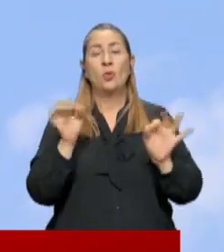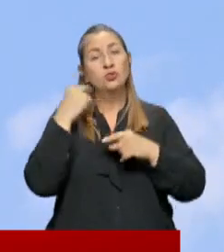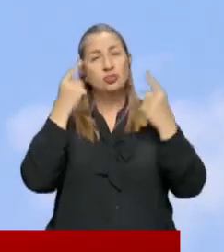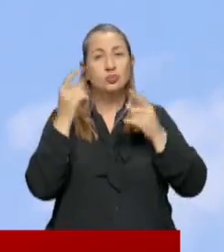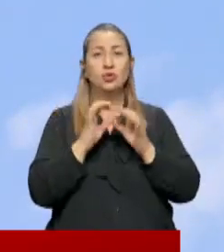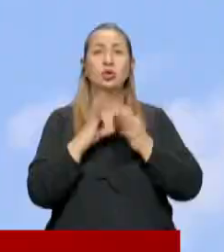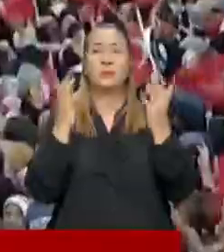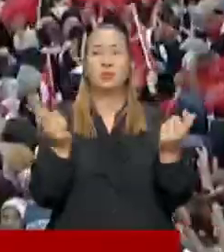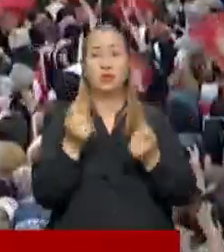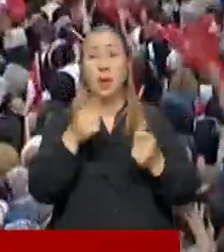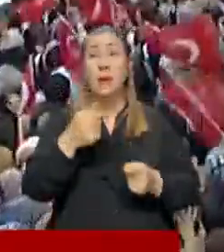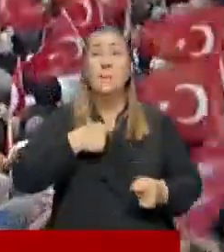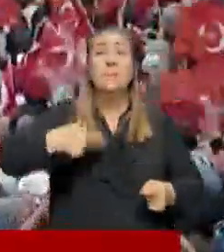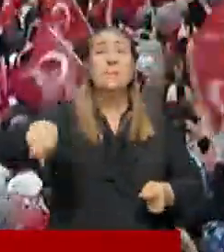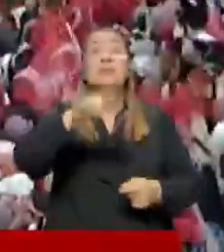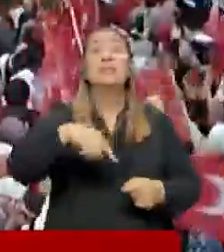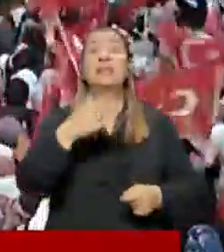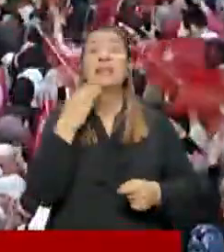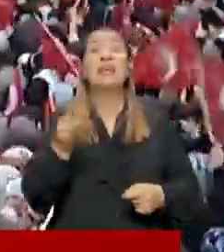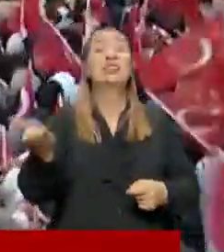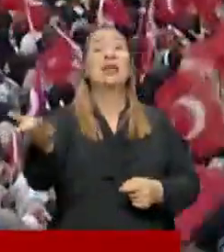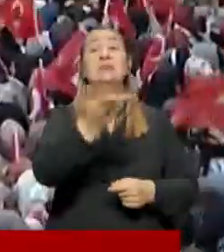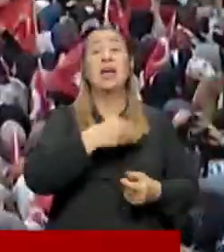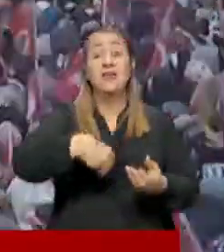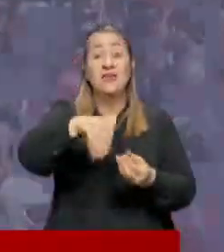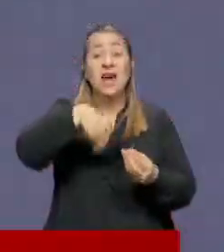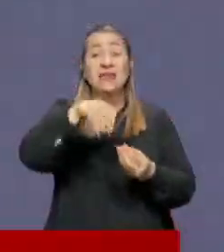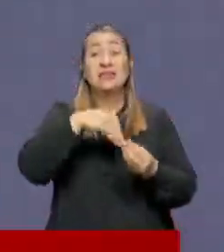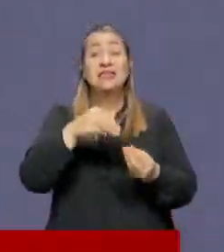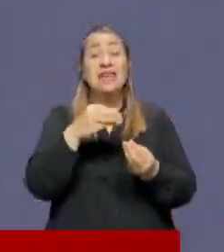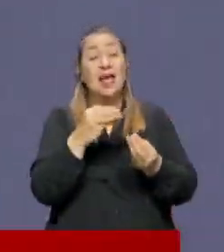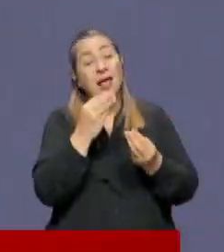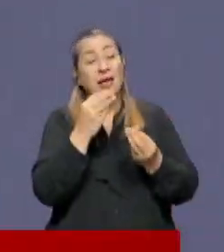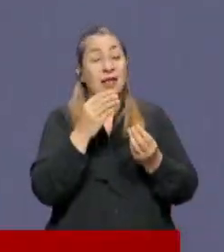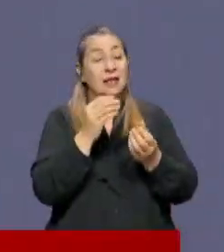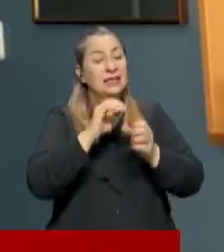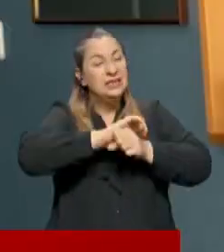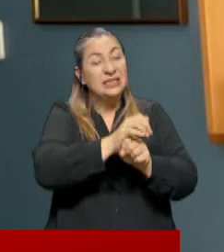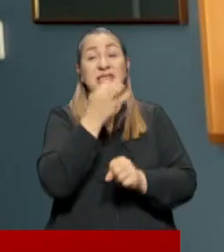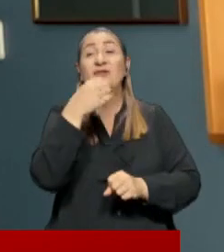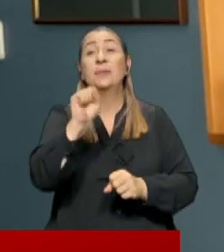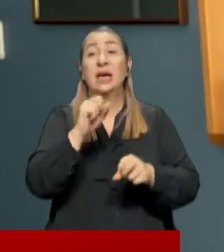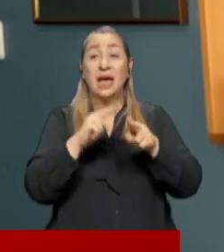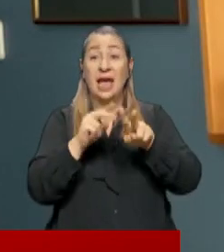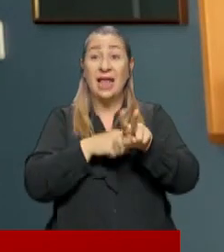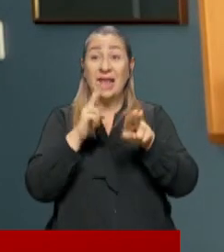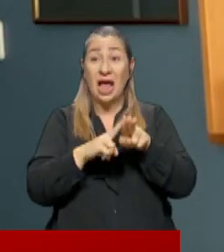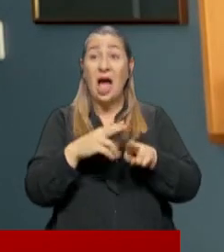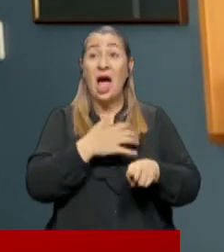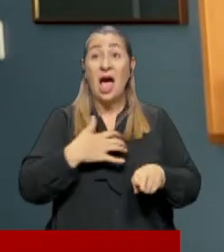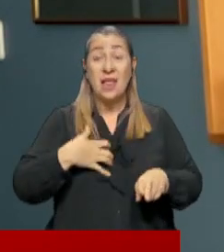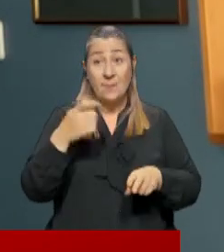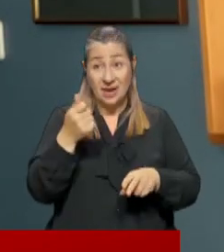algı oluşturmaya mı çalışacaklar Biz gençlerimizi faize kurban etmez sıkıştı